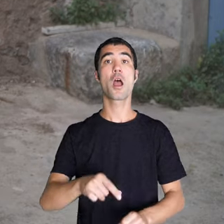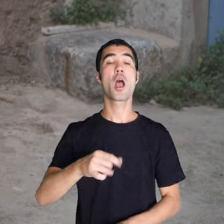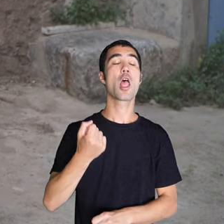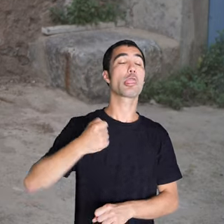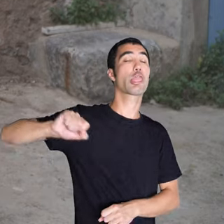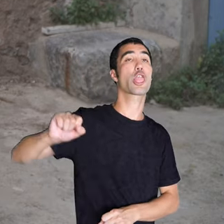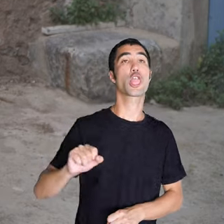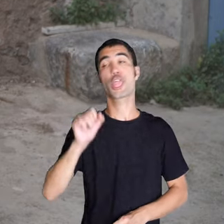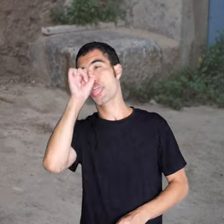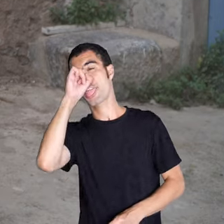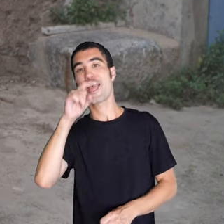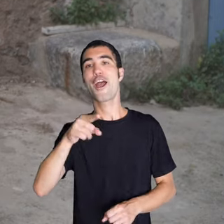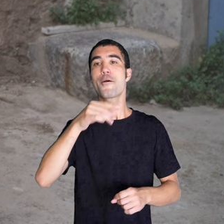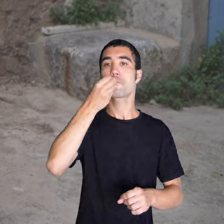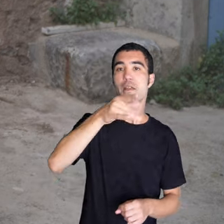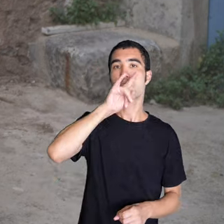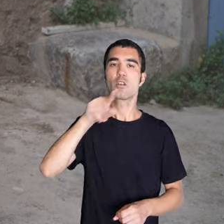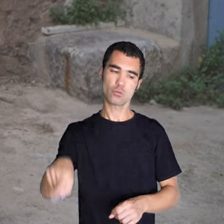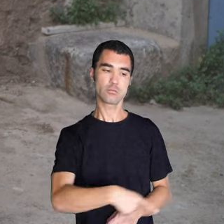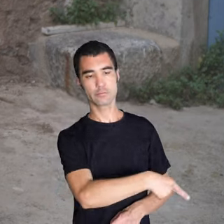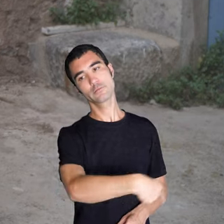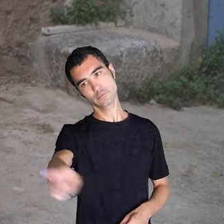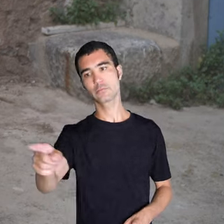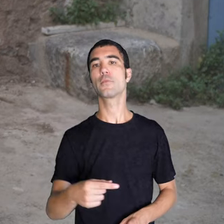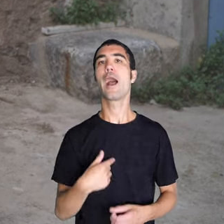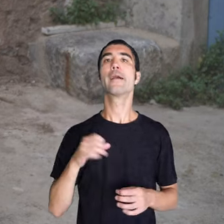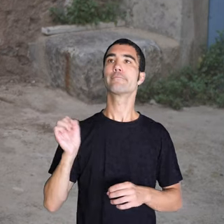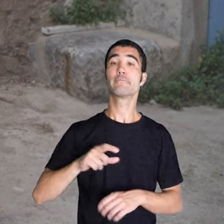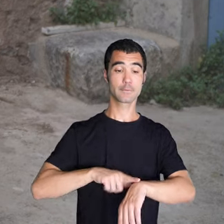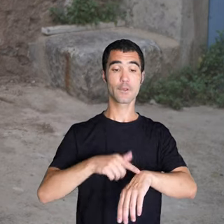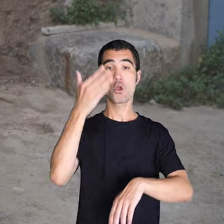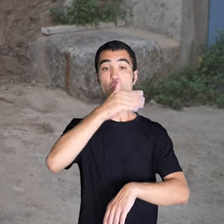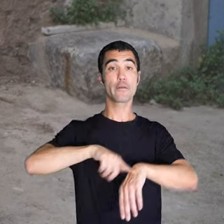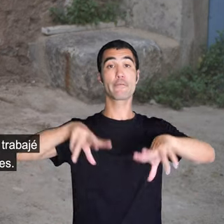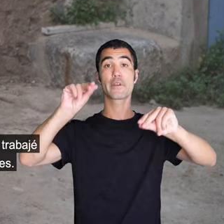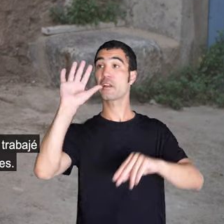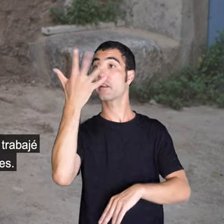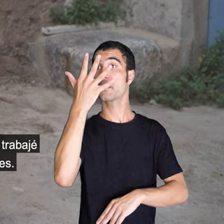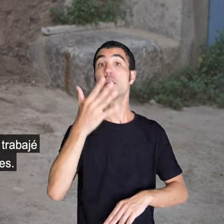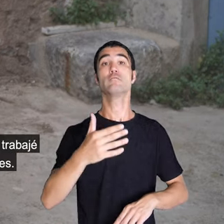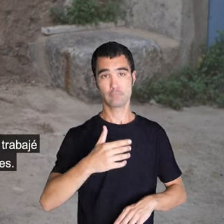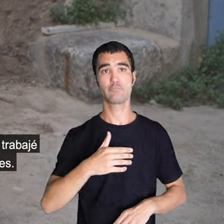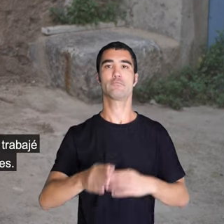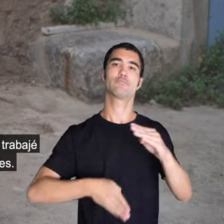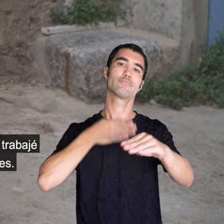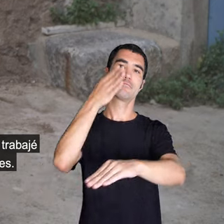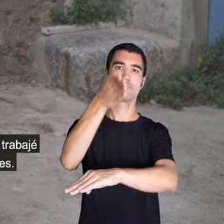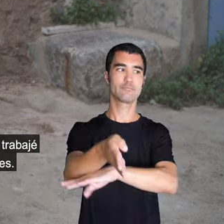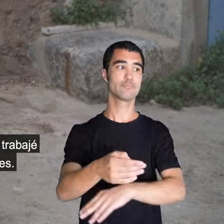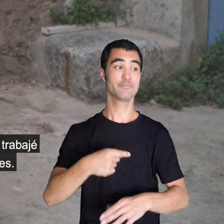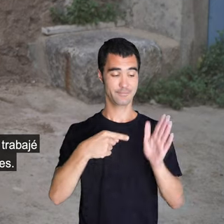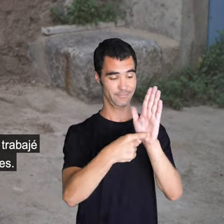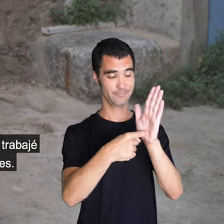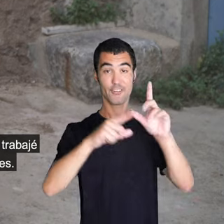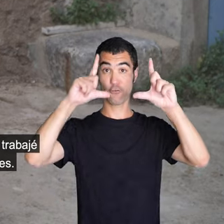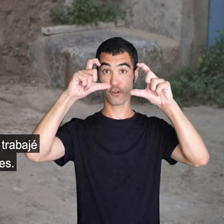jo anava, això era, quan acabava l'escola, que acabàvem, crec que no, a les 5. A les 5. Anava cap allà, i aquesta foto que